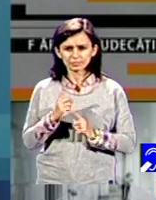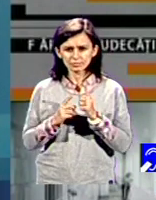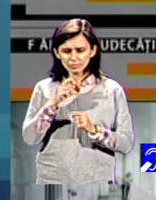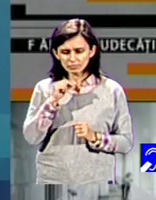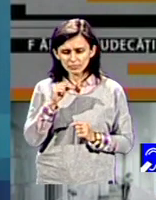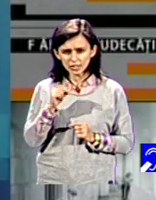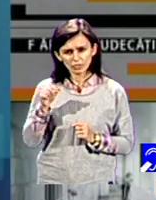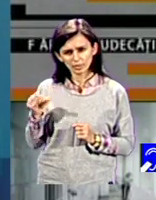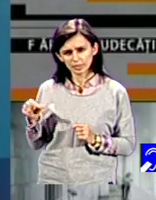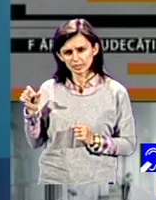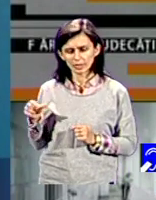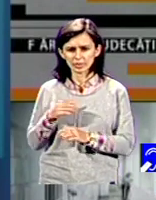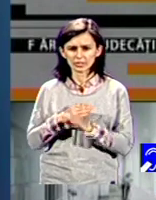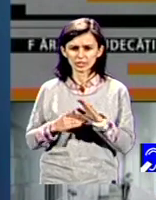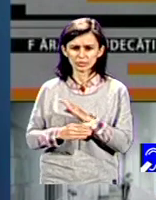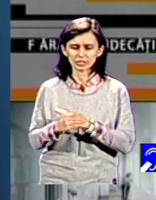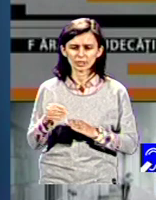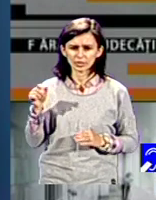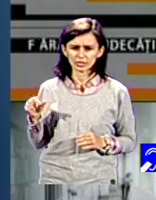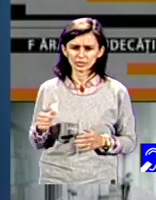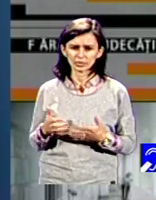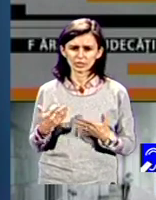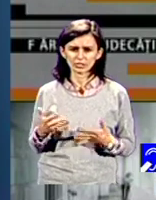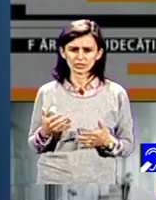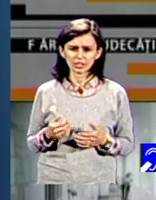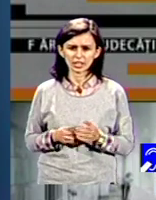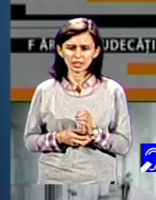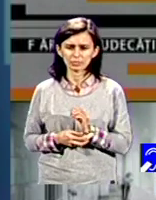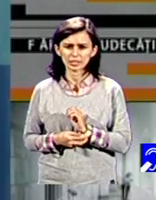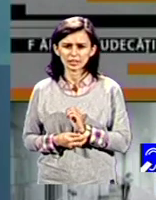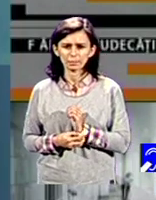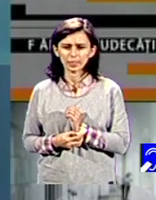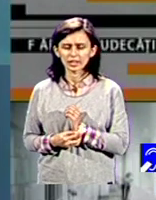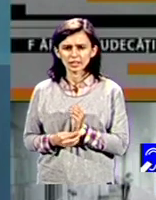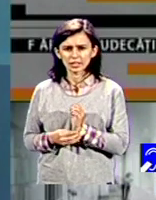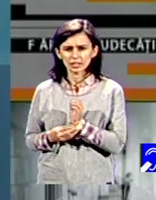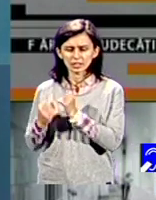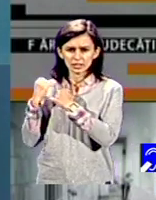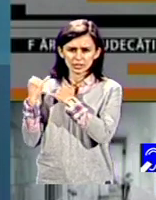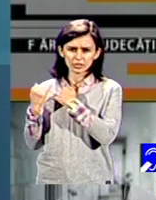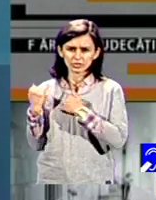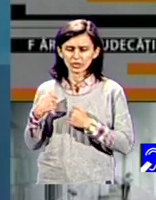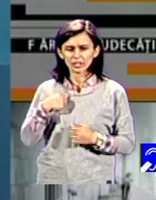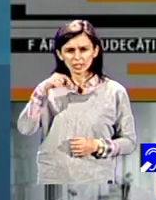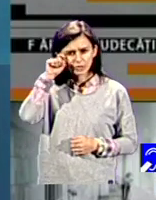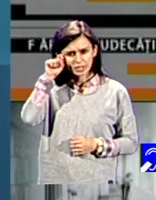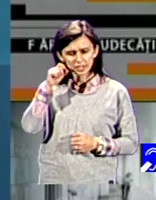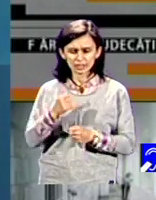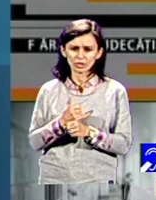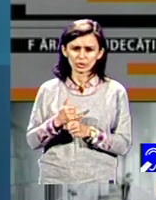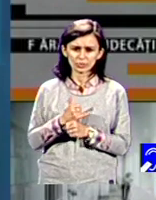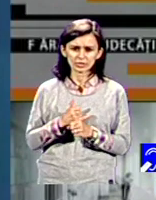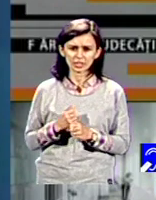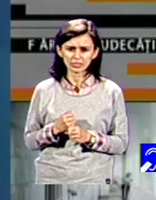traseu persoanelor vulnerabile dea lungul istoriei de traseul persoanelor cu dizabilități cred că observăm chiar și așa dacă luăm de pe la